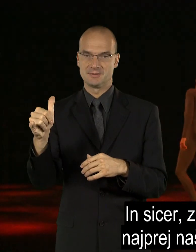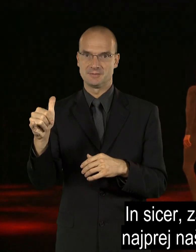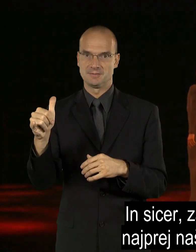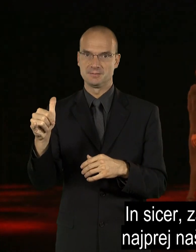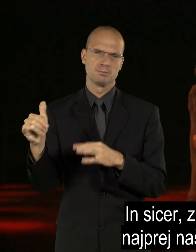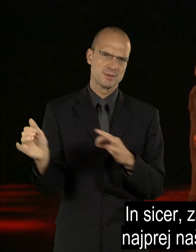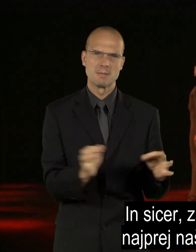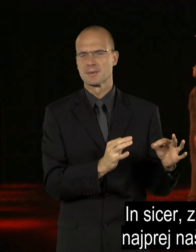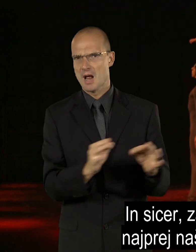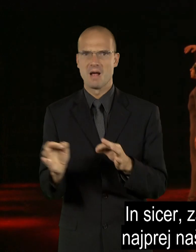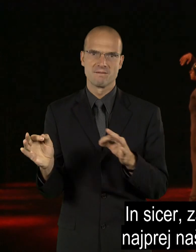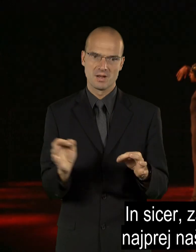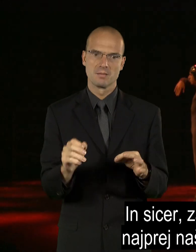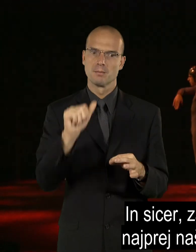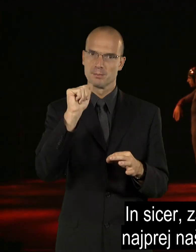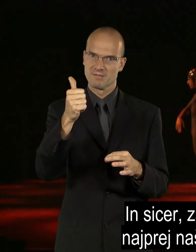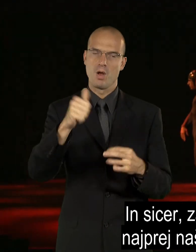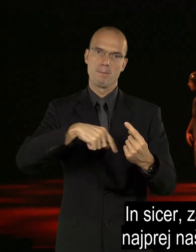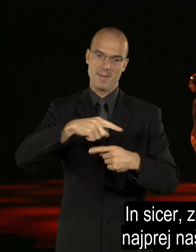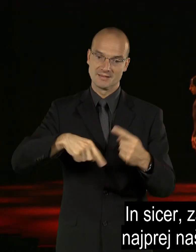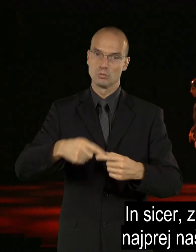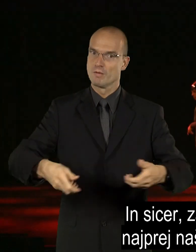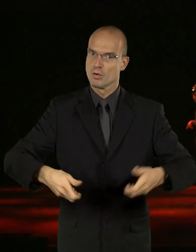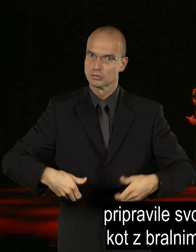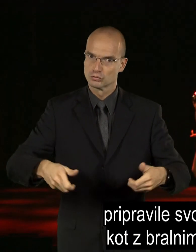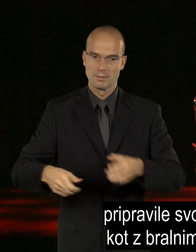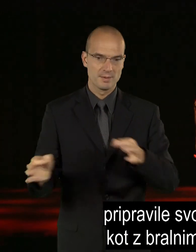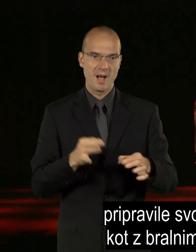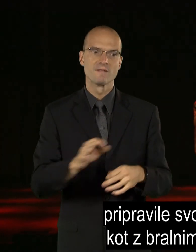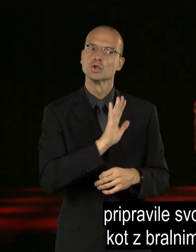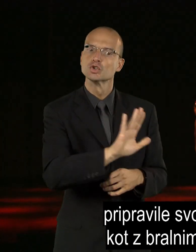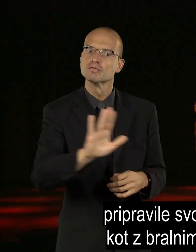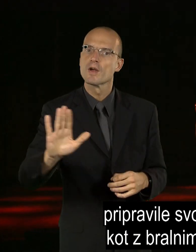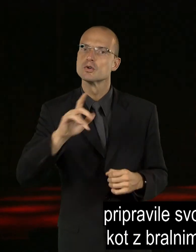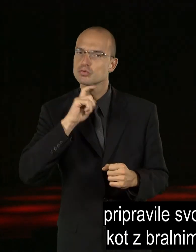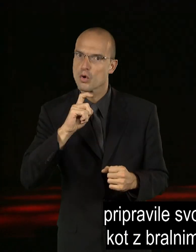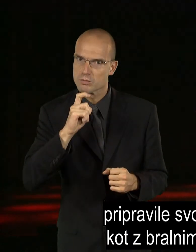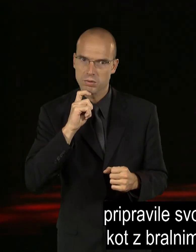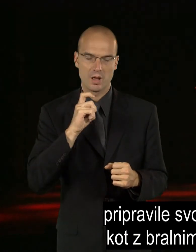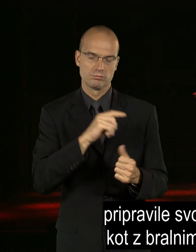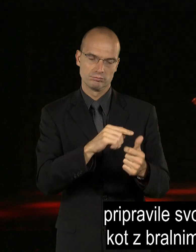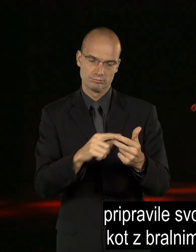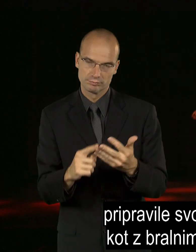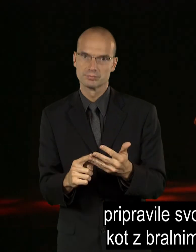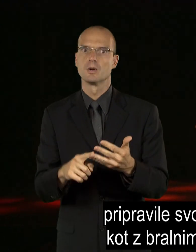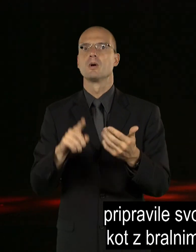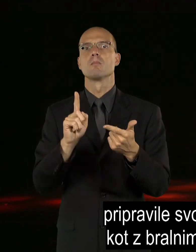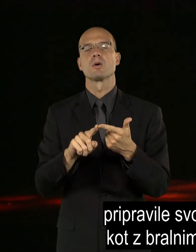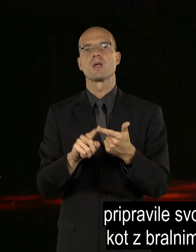pač začelo se je tako, da so najprej naše plesalke na vozičkih pripravile svoje zgodbe in se je začelo